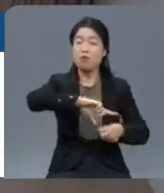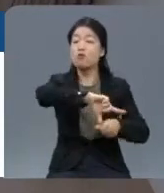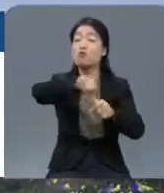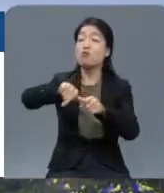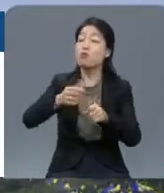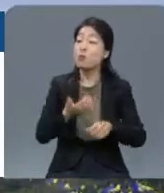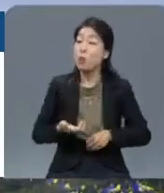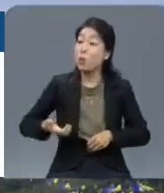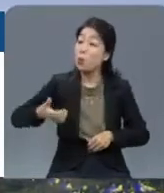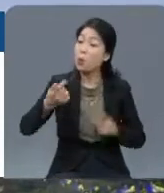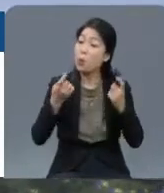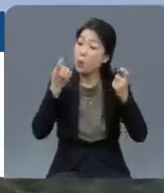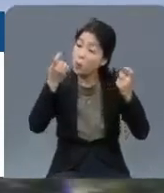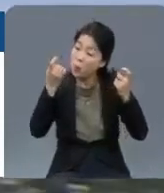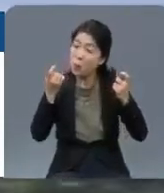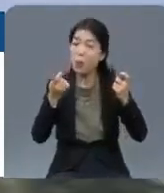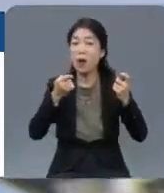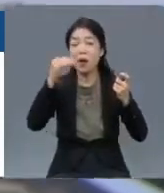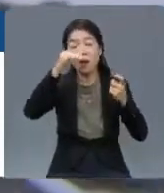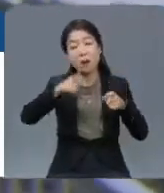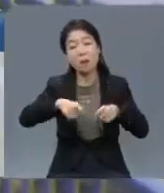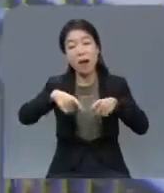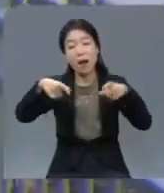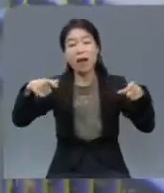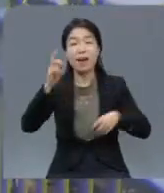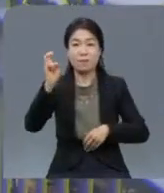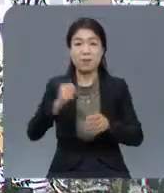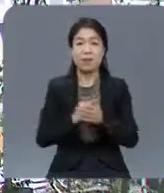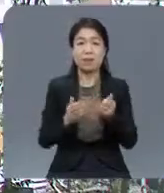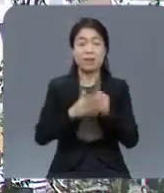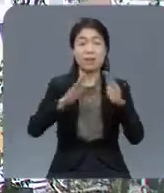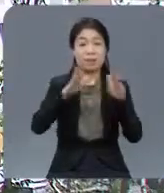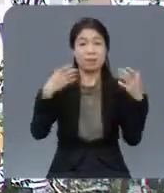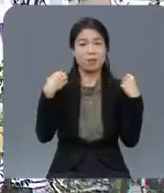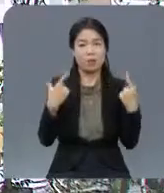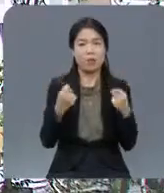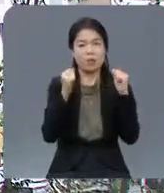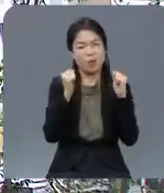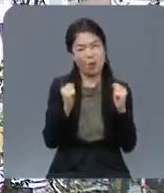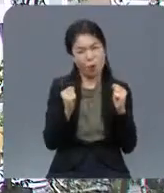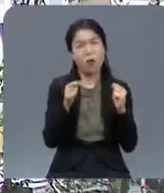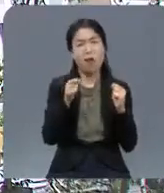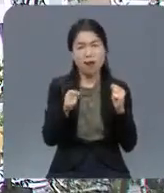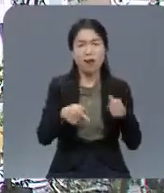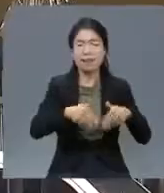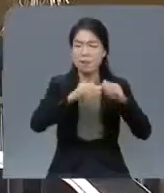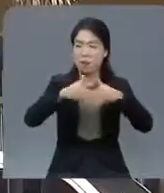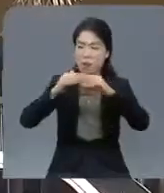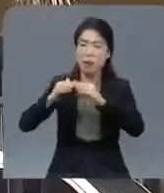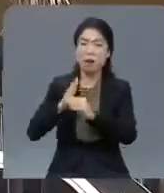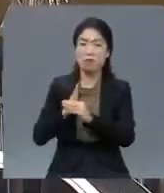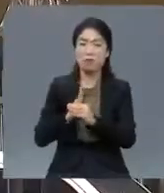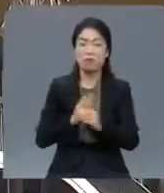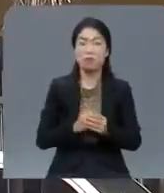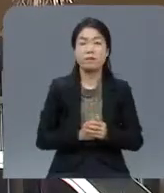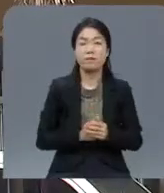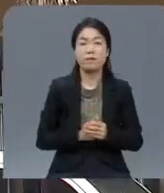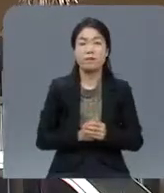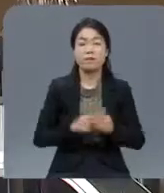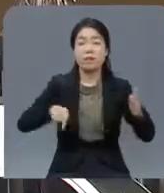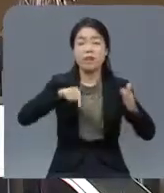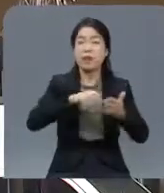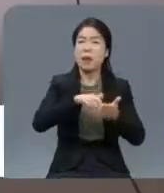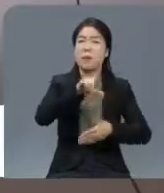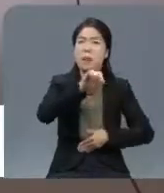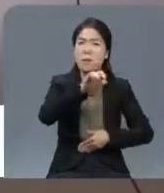지역으로 관광이 확산될 거라. 이 때문에 전남도도 머무는 관광 기반 구축에 속도를 내고 있습니다. 도내 만여